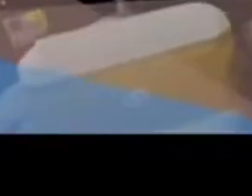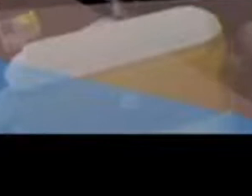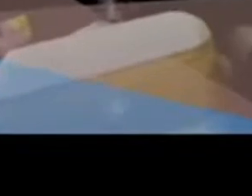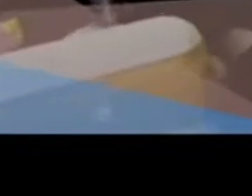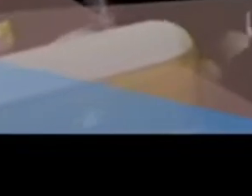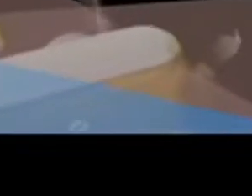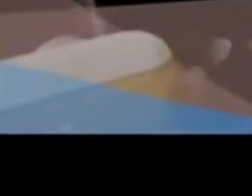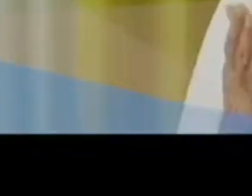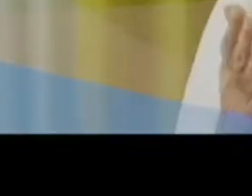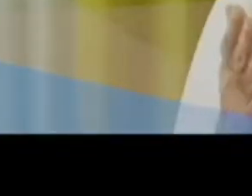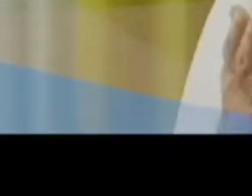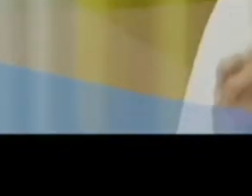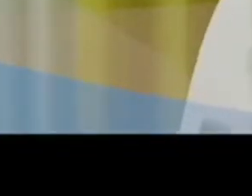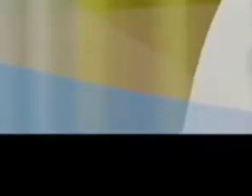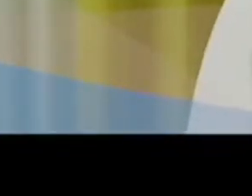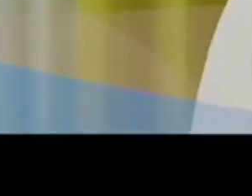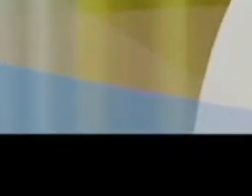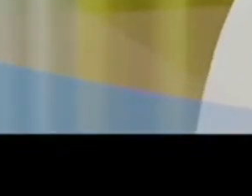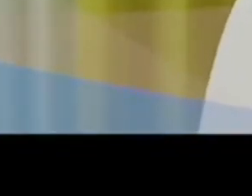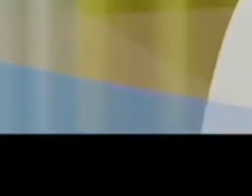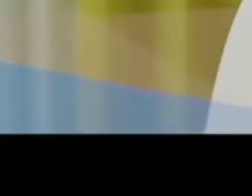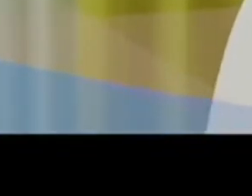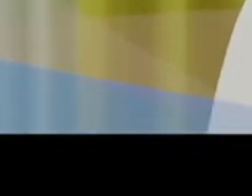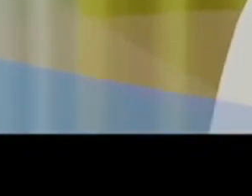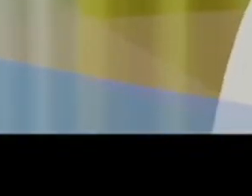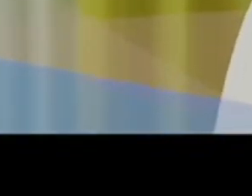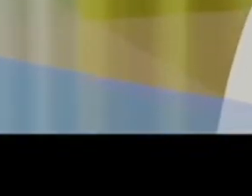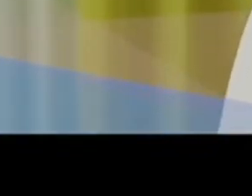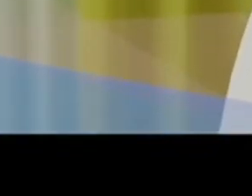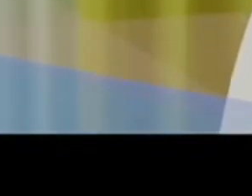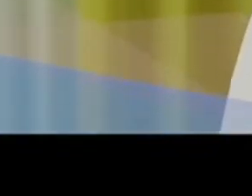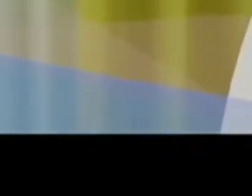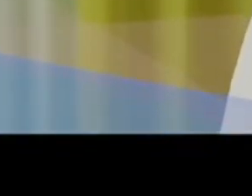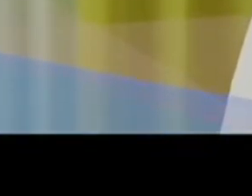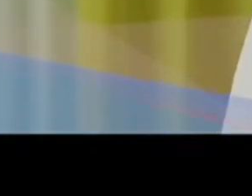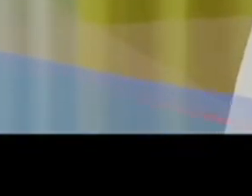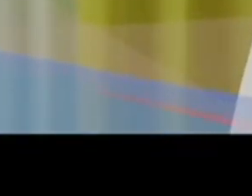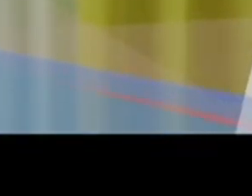आप सभी देश को सिर्फ एक मेडल नहीं,